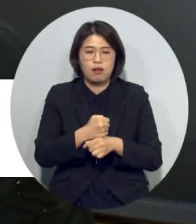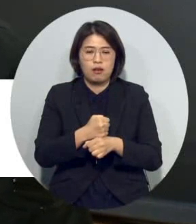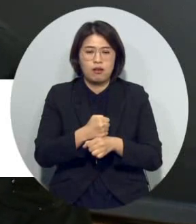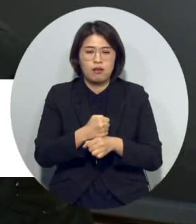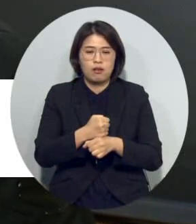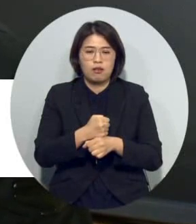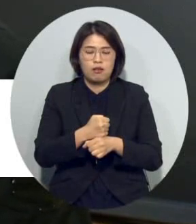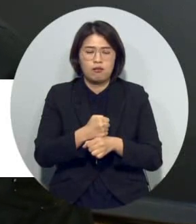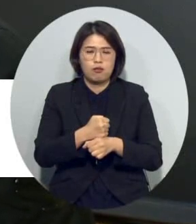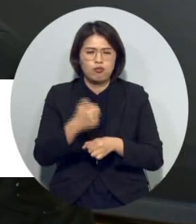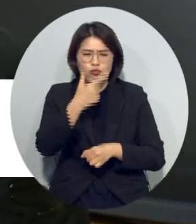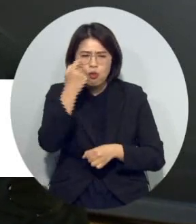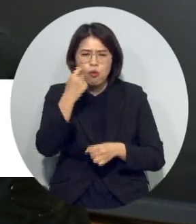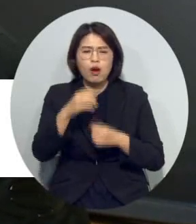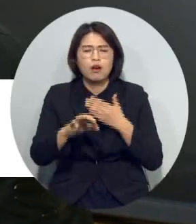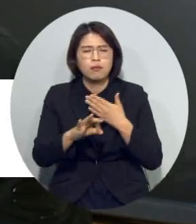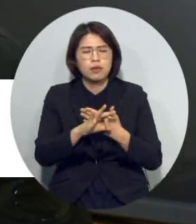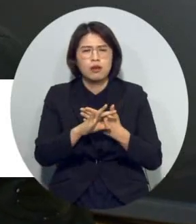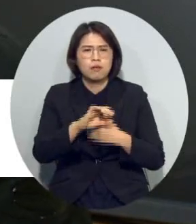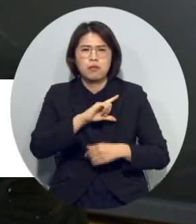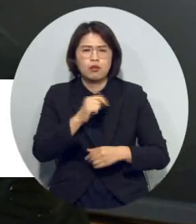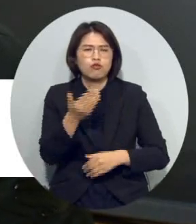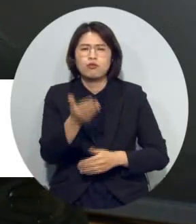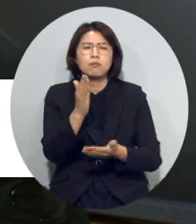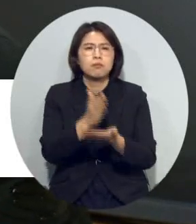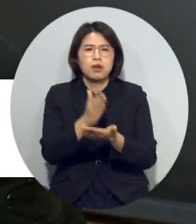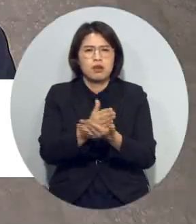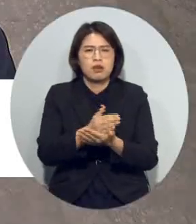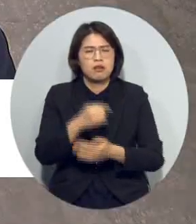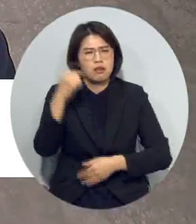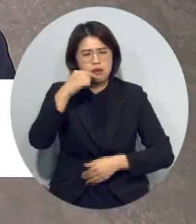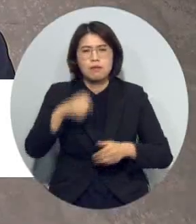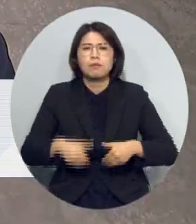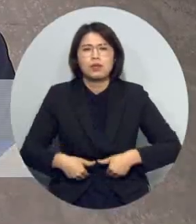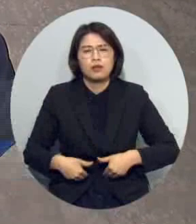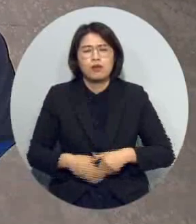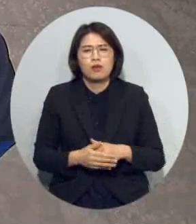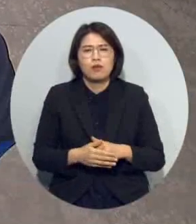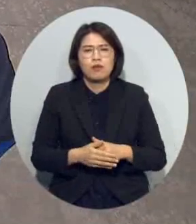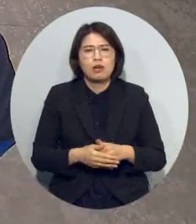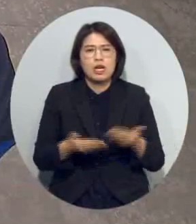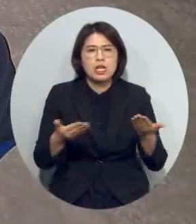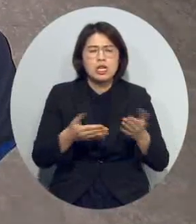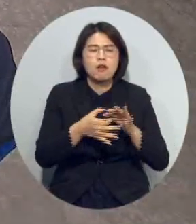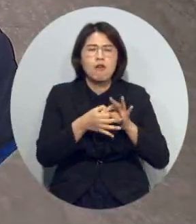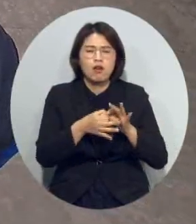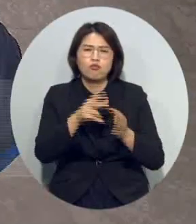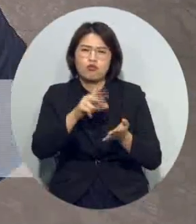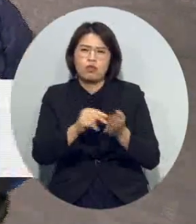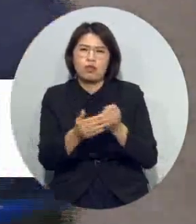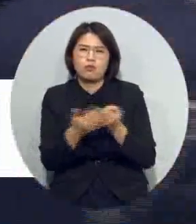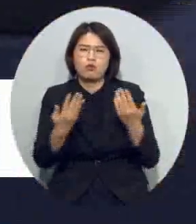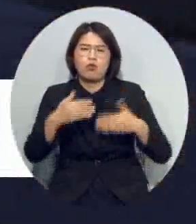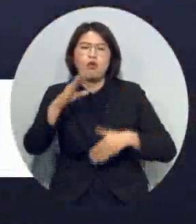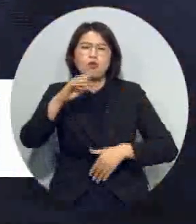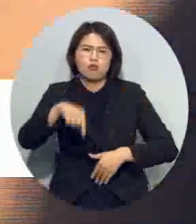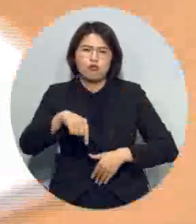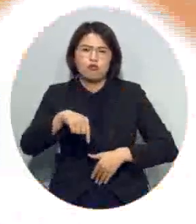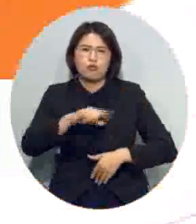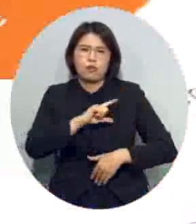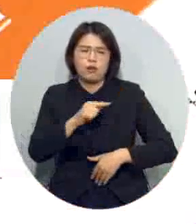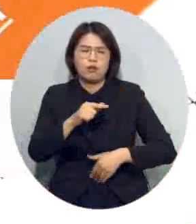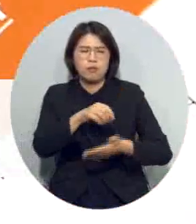해당이 안 되면 운전 면허증을 안 나가도록 운전 면허증은 까도록 해야 됩니다. 생계 문제 등의 이유로 조건부 면허를